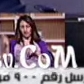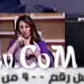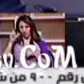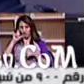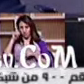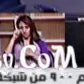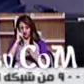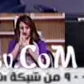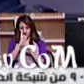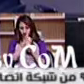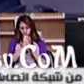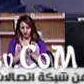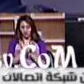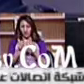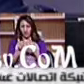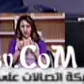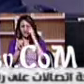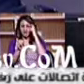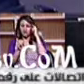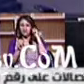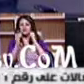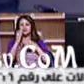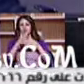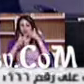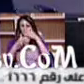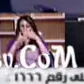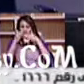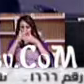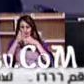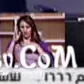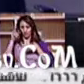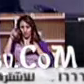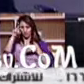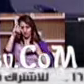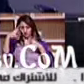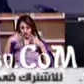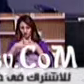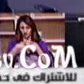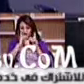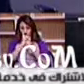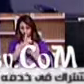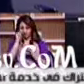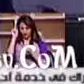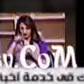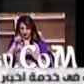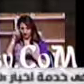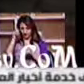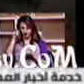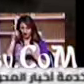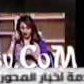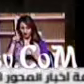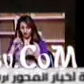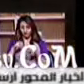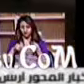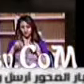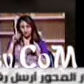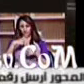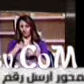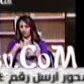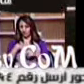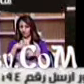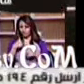المسلمين وحزب البناء والتنميه الزراع السياسي للجماعه الاسلاميه والله يا دكتور لما بسمع الكلام ده بقت بضحك خلاص يعني الاول